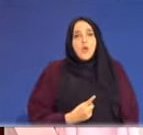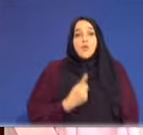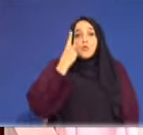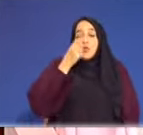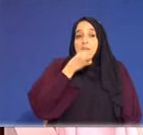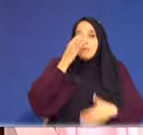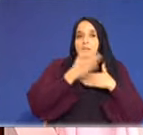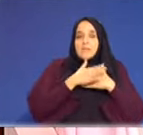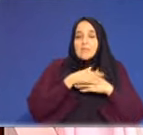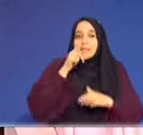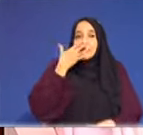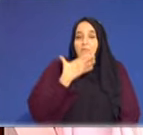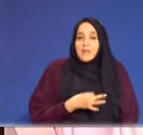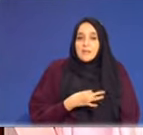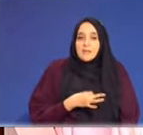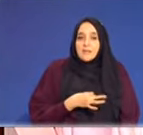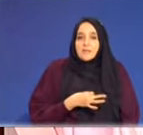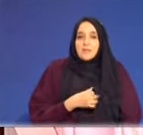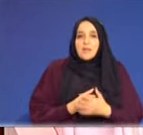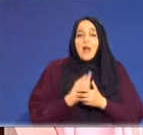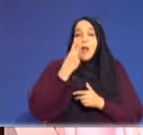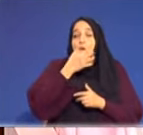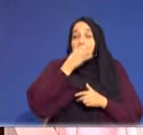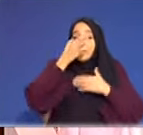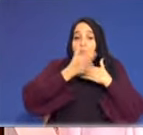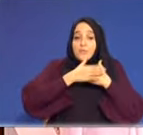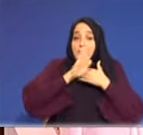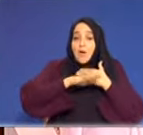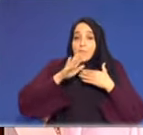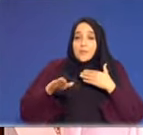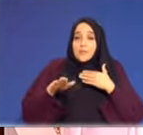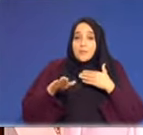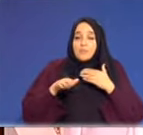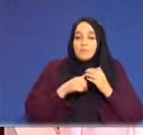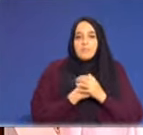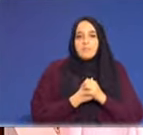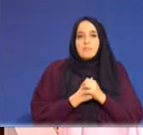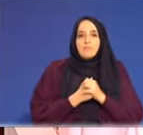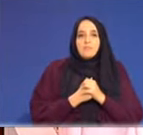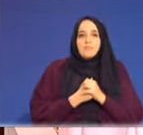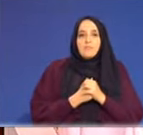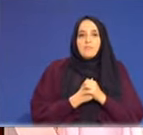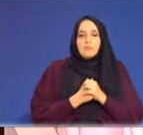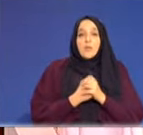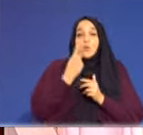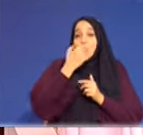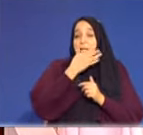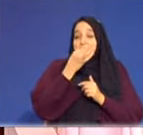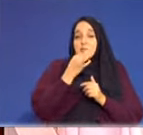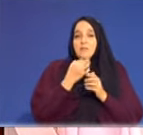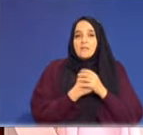وصاه على وليده، ربي قال يوصيكم الله في أولادكم، ربي